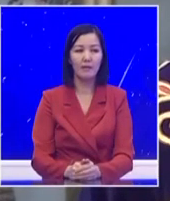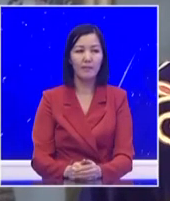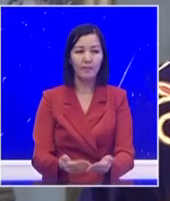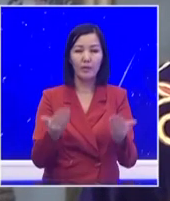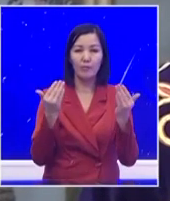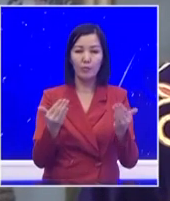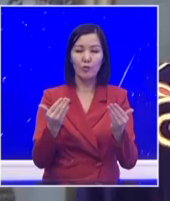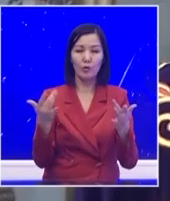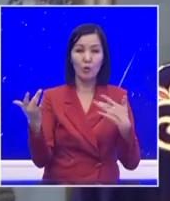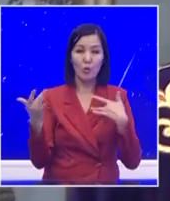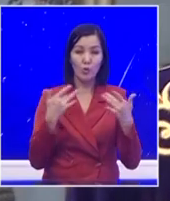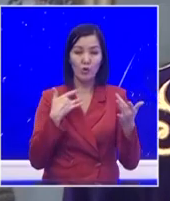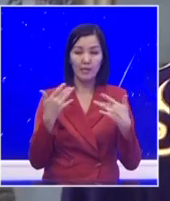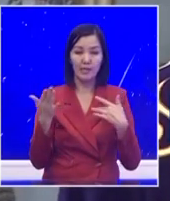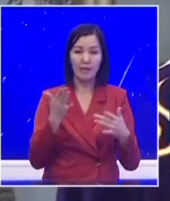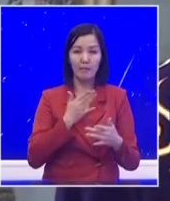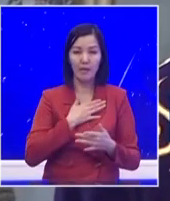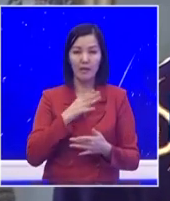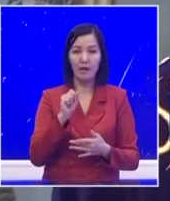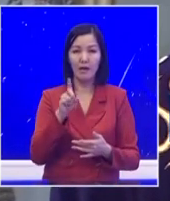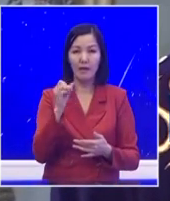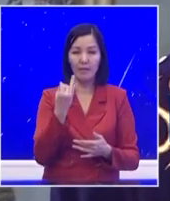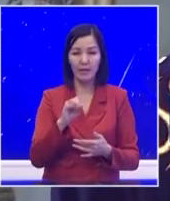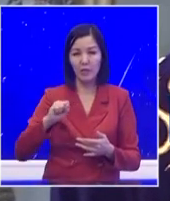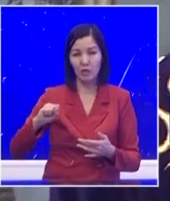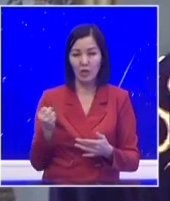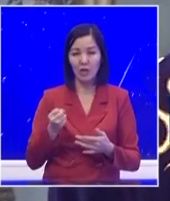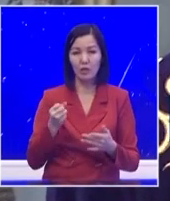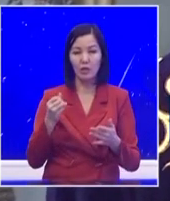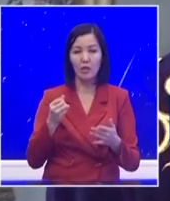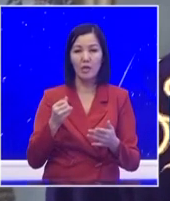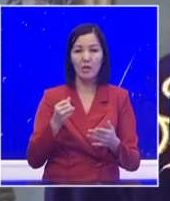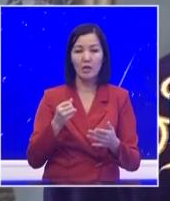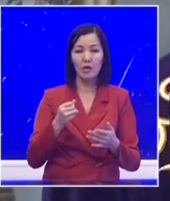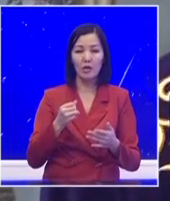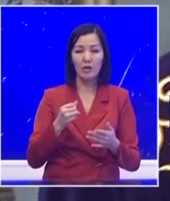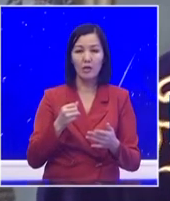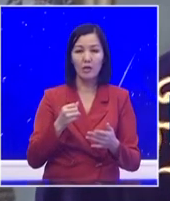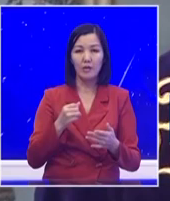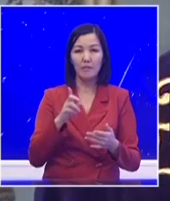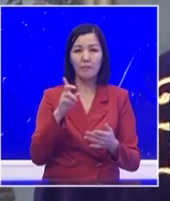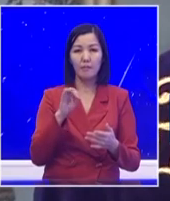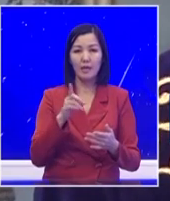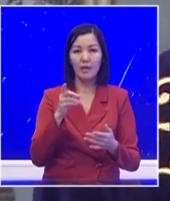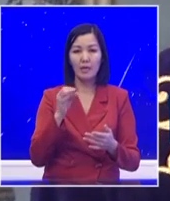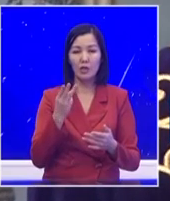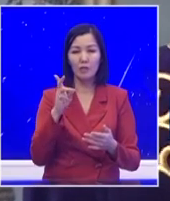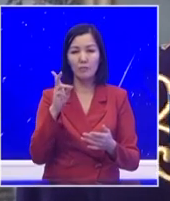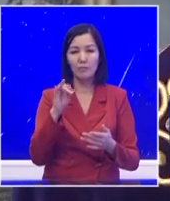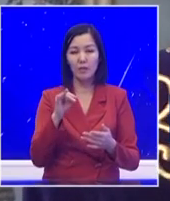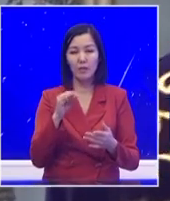Бүгінгі көріністе мен Абайдың жақын досы, замандасы, әрі құрдасы болып Бегеш биді сомдадым.